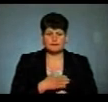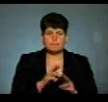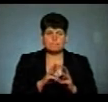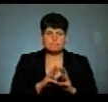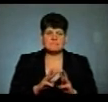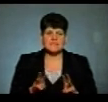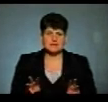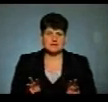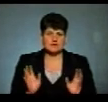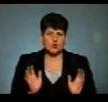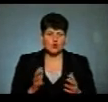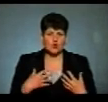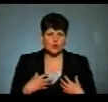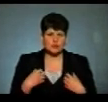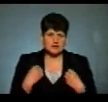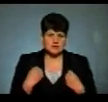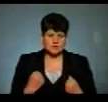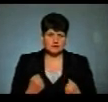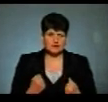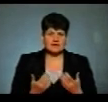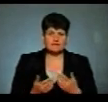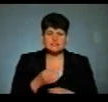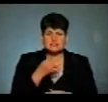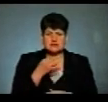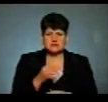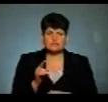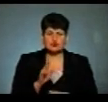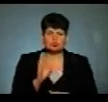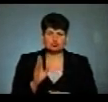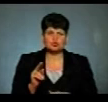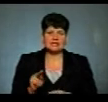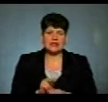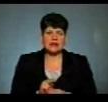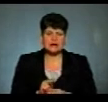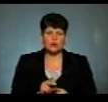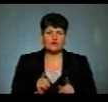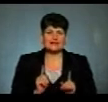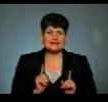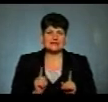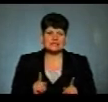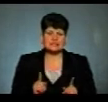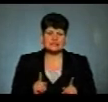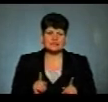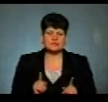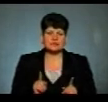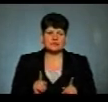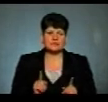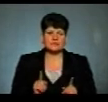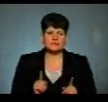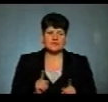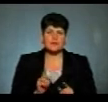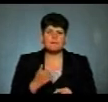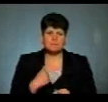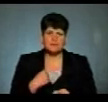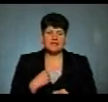міністра охорони здоров'я, як він сказав, що буде лікувати тільки, тобто ми